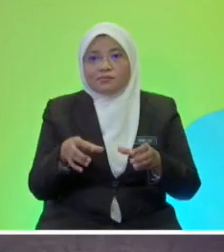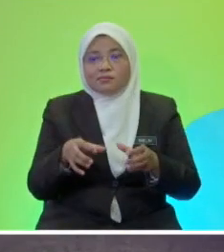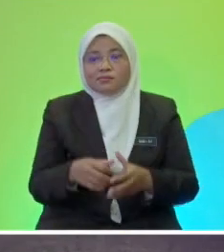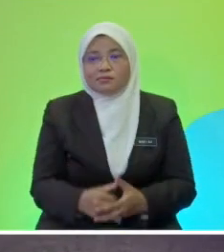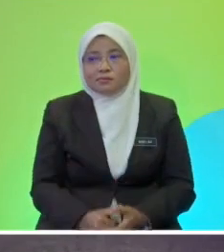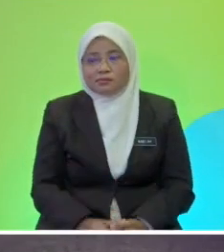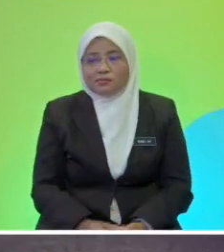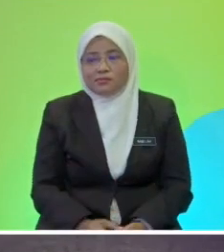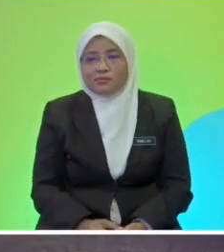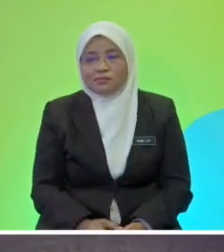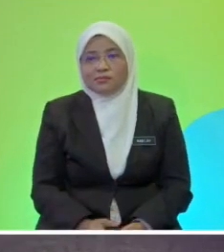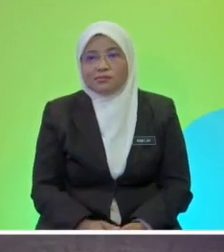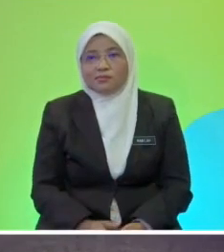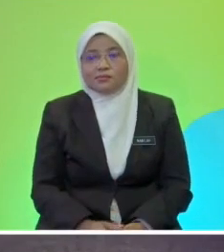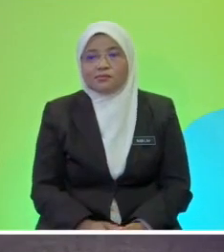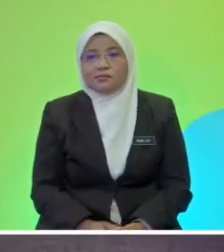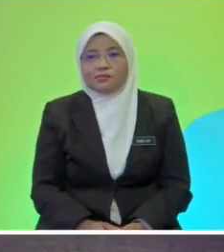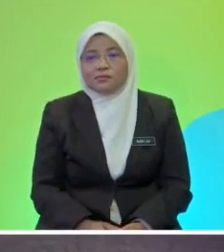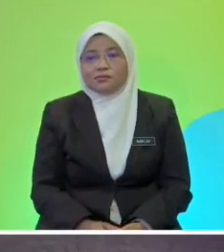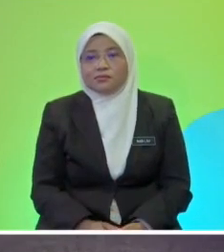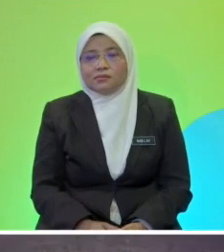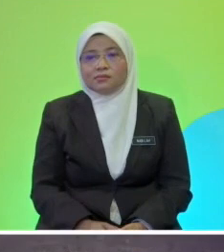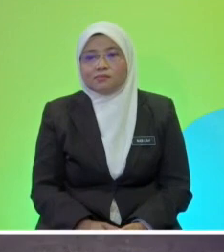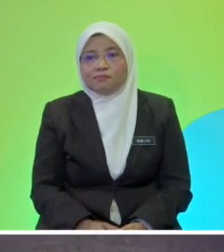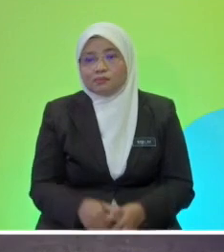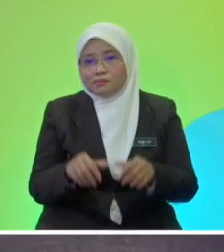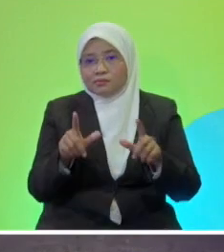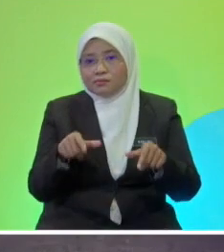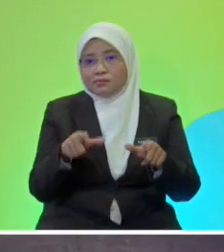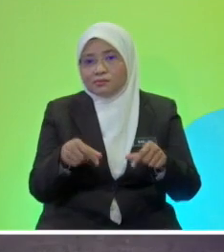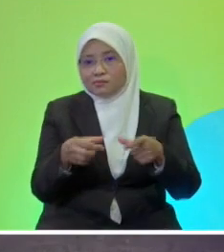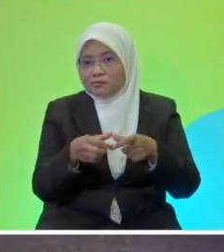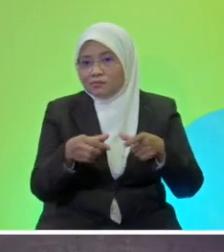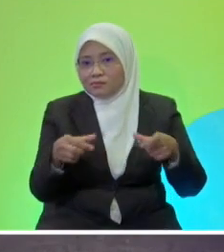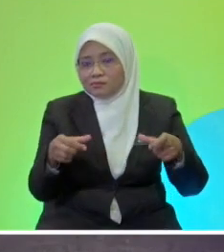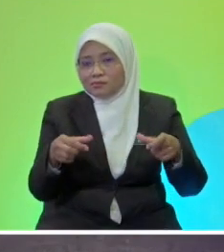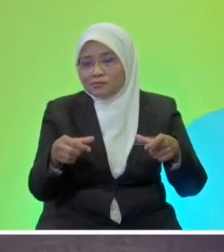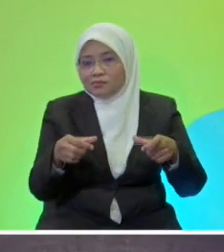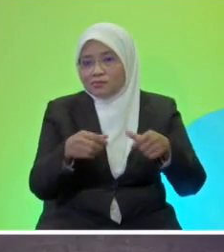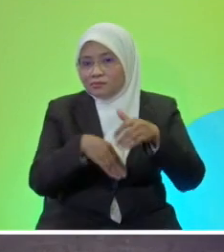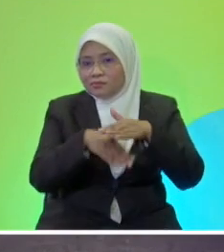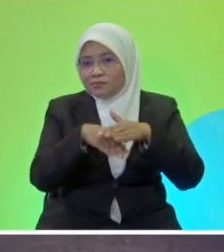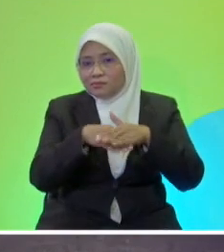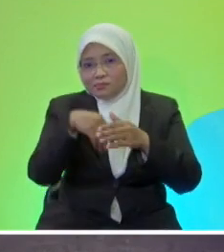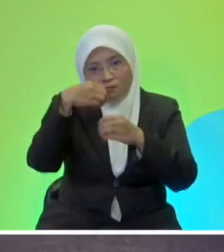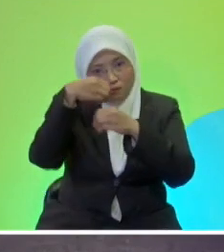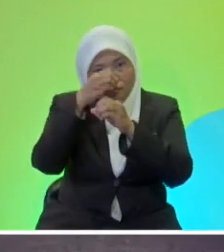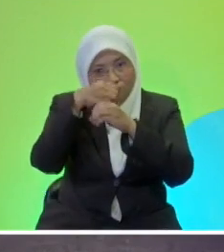pada bagian apa kata dia oke ya